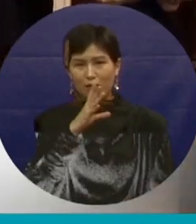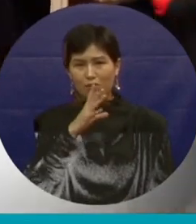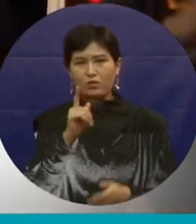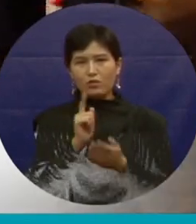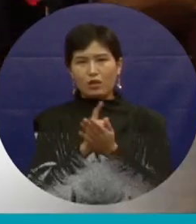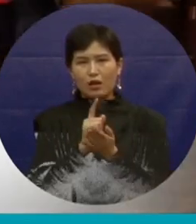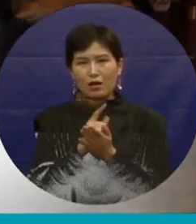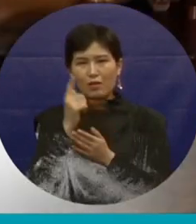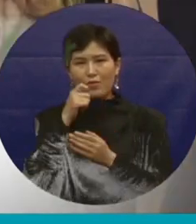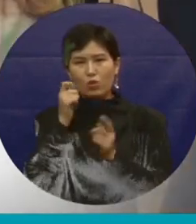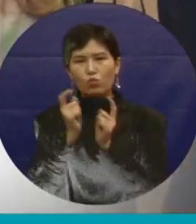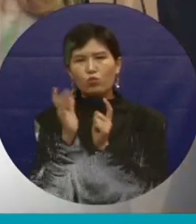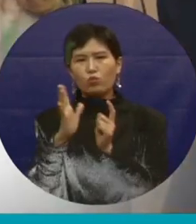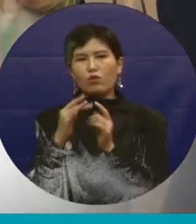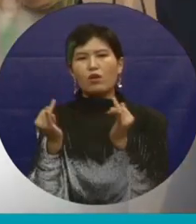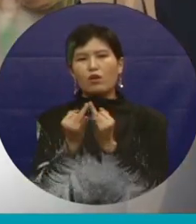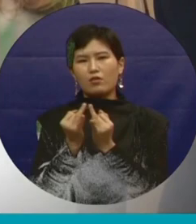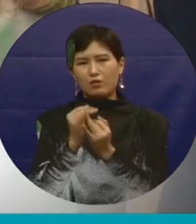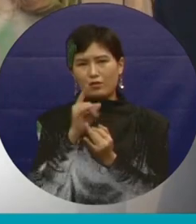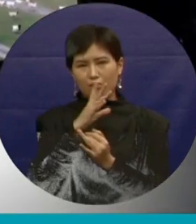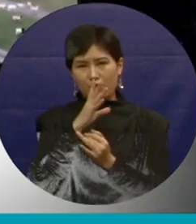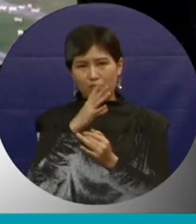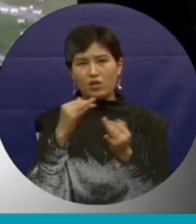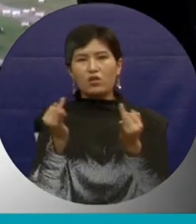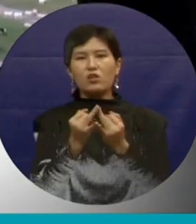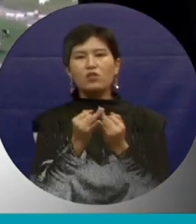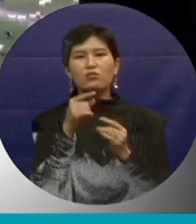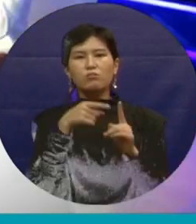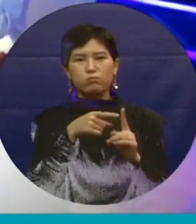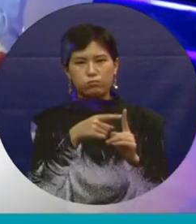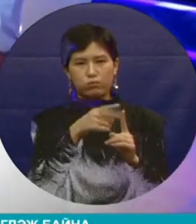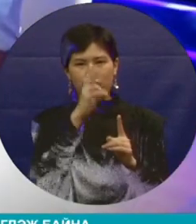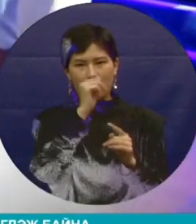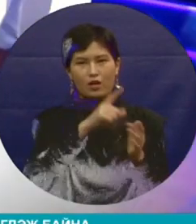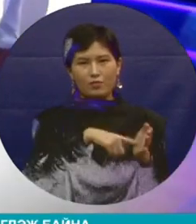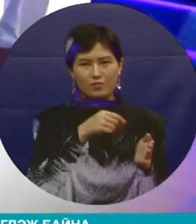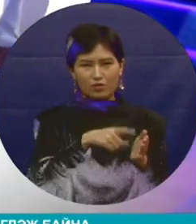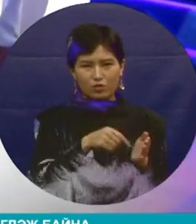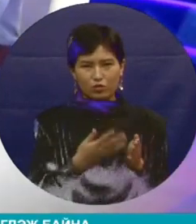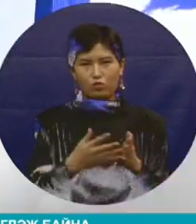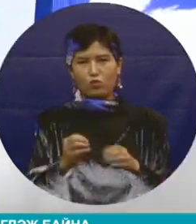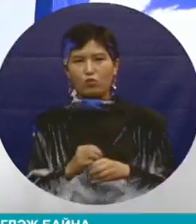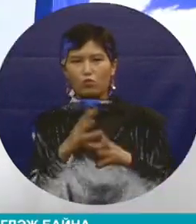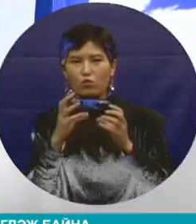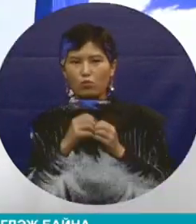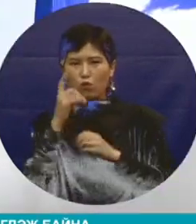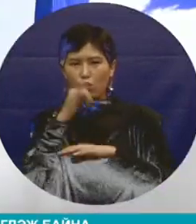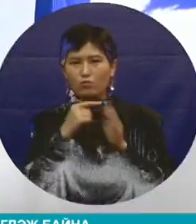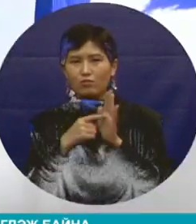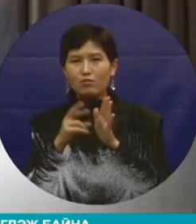чухал байр суурь эзлэх бол Монгол улсаан таниулан сурчлах, жуулчдыг татахад соёлын яамны оролцоо